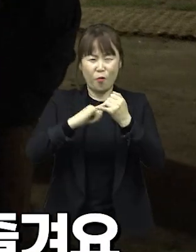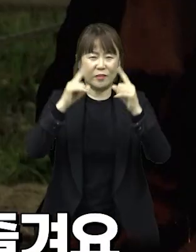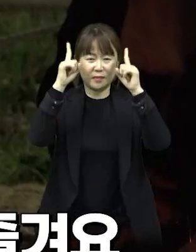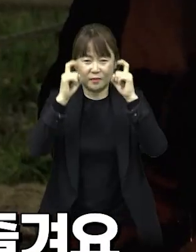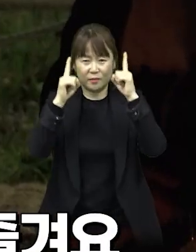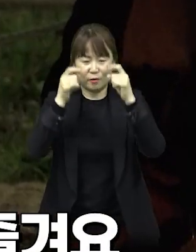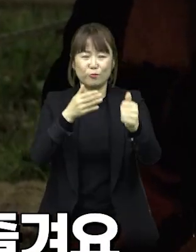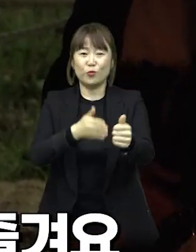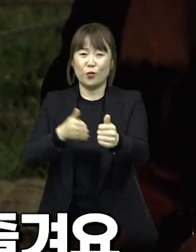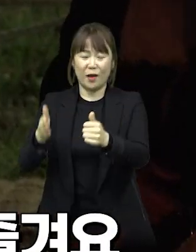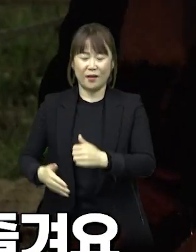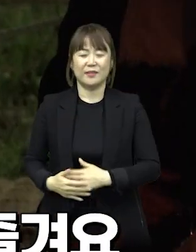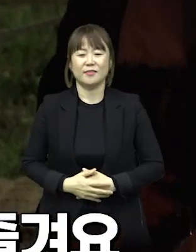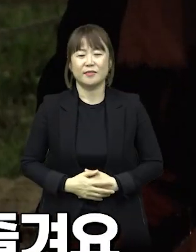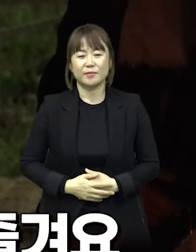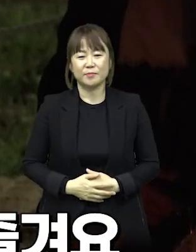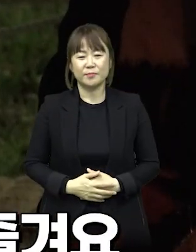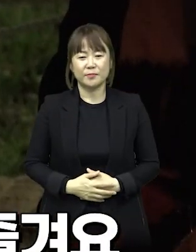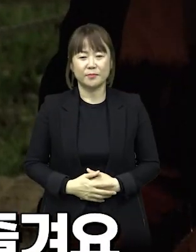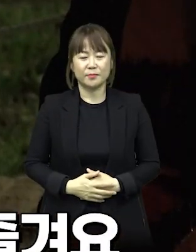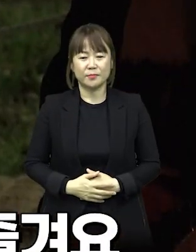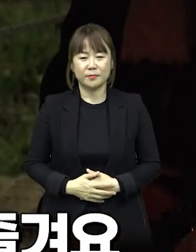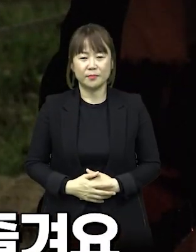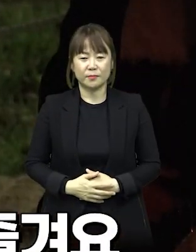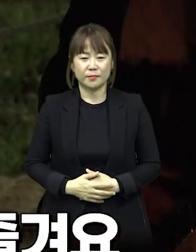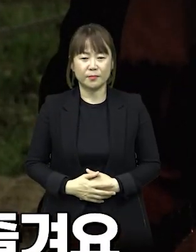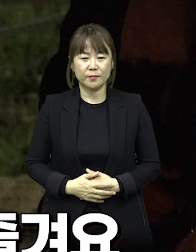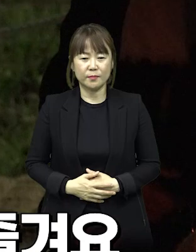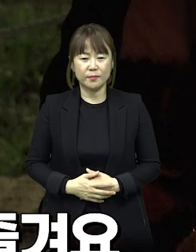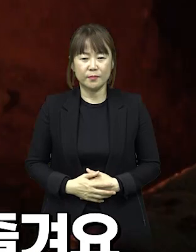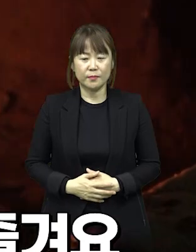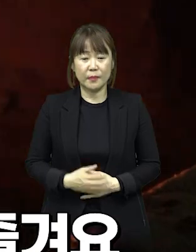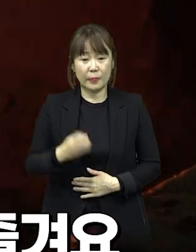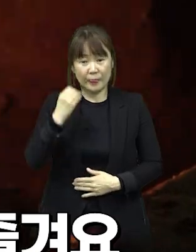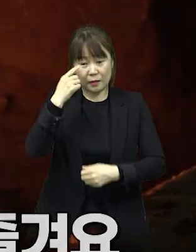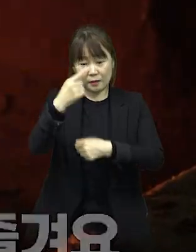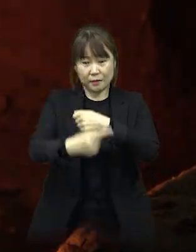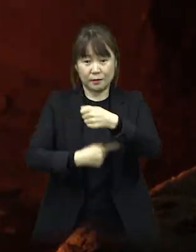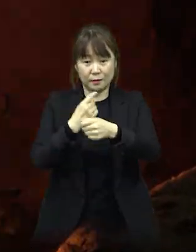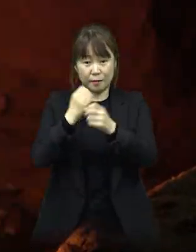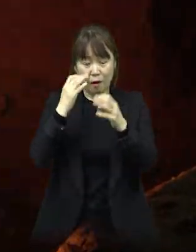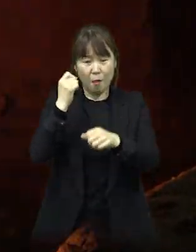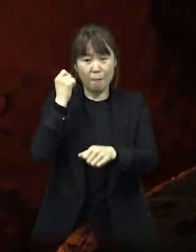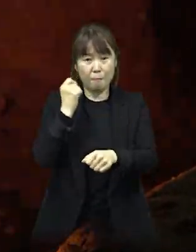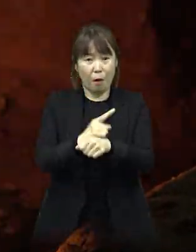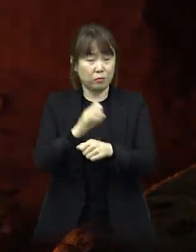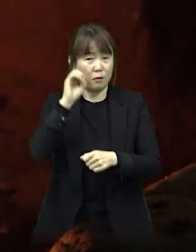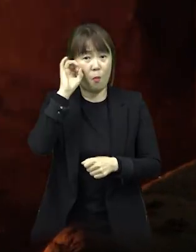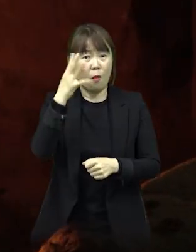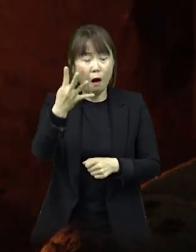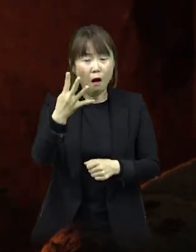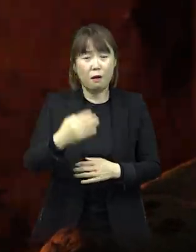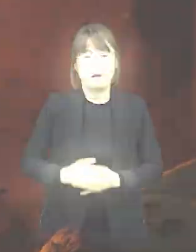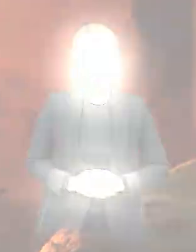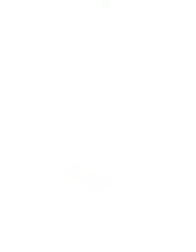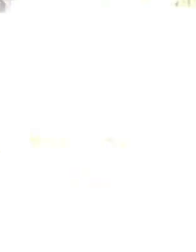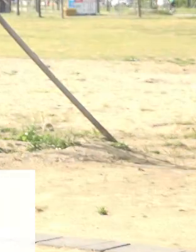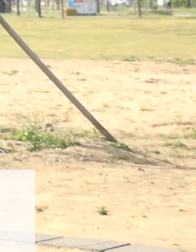들으며 화구에서는 따뜻한 온기가 온몸을 감싸주면 정말 깊은 생각에 빠져들 것 같습니다.